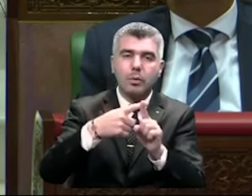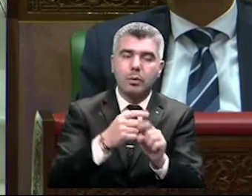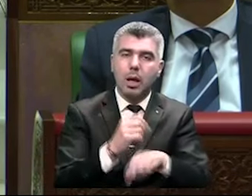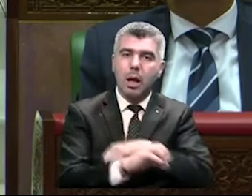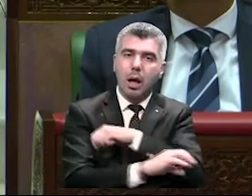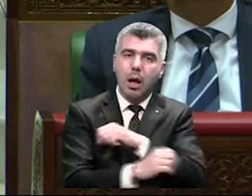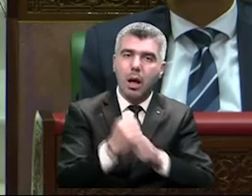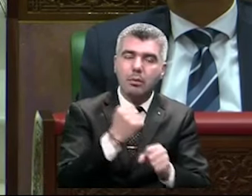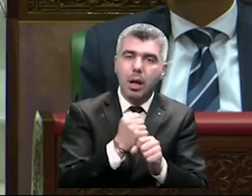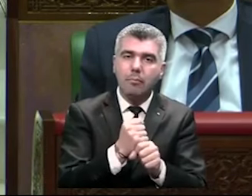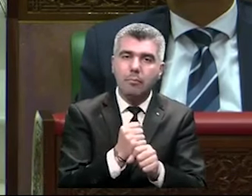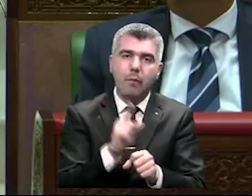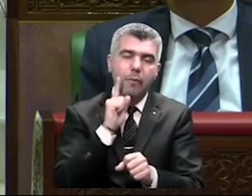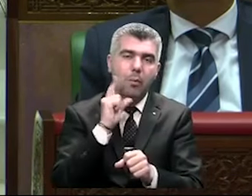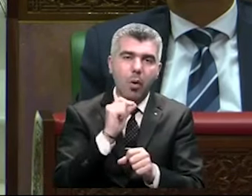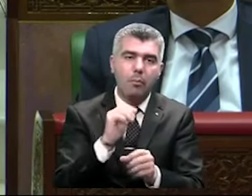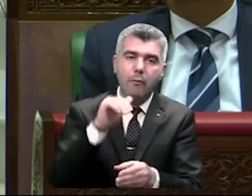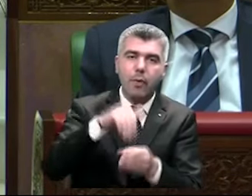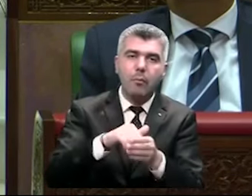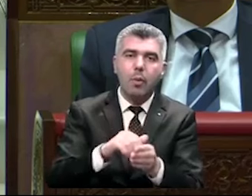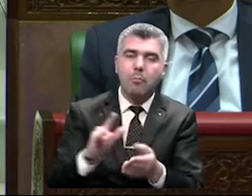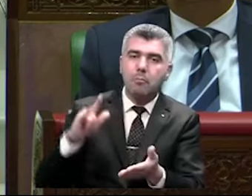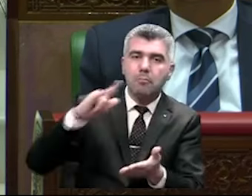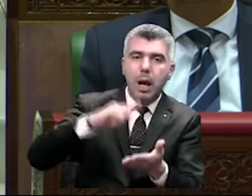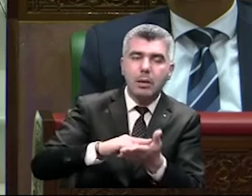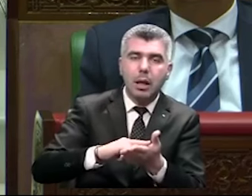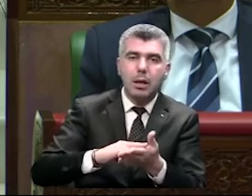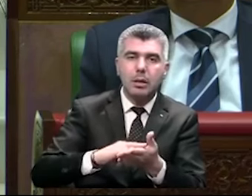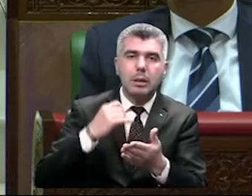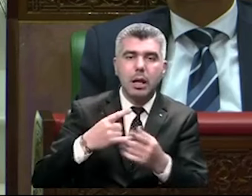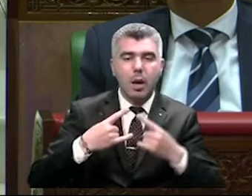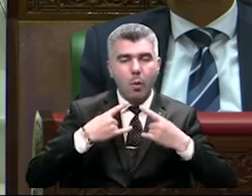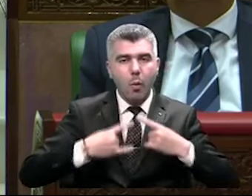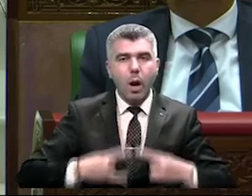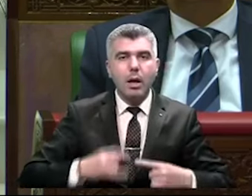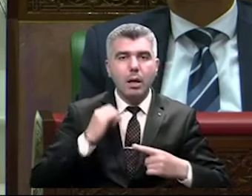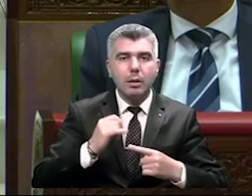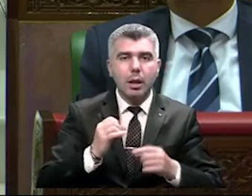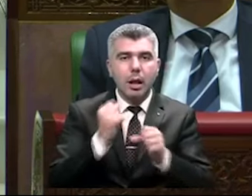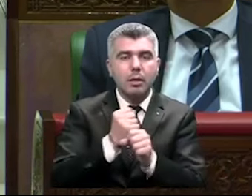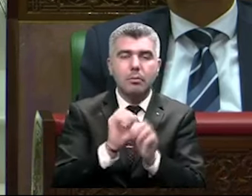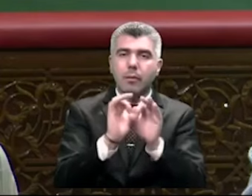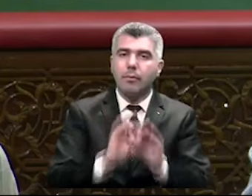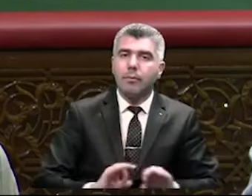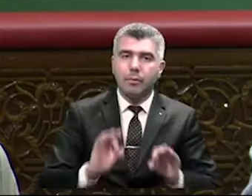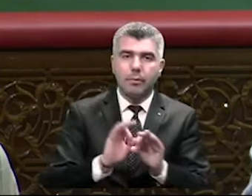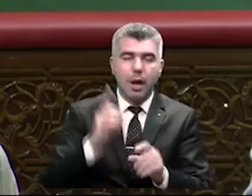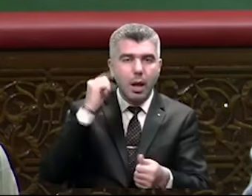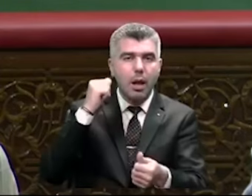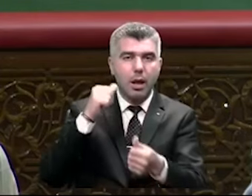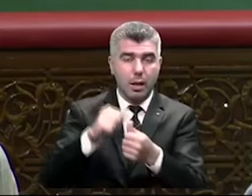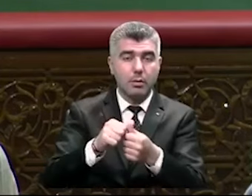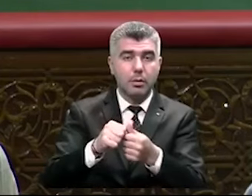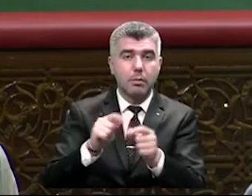والمستخدمات والمستخدمين داخل المطارات من غياب شروط الصحه والسلامه وظروف لائقه للعمل ونذكر هنا بال السعقه